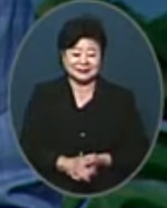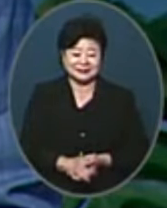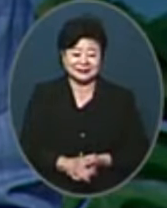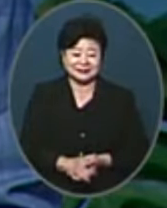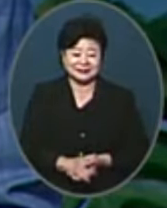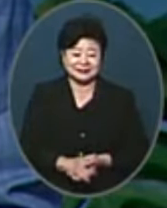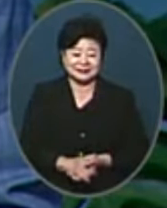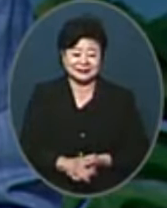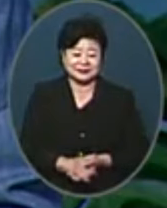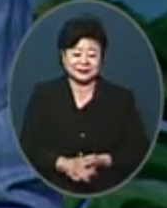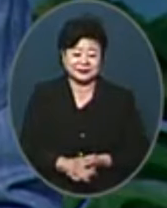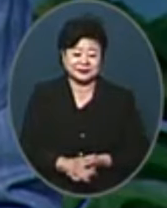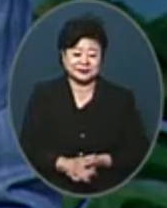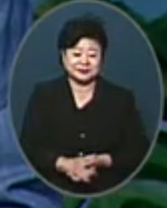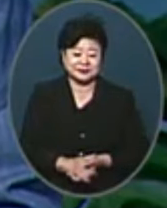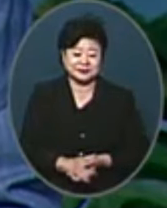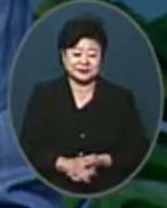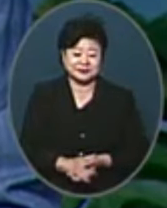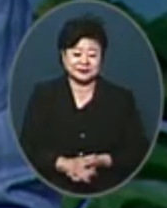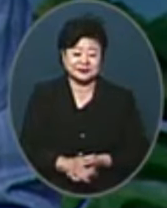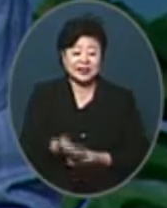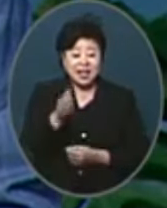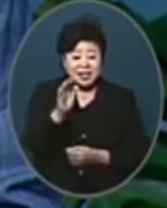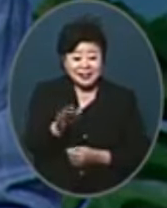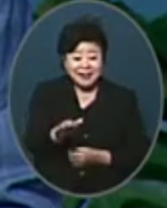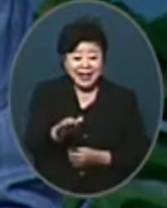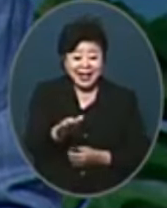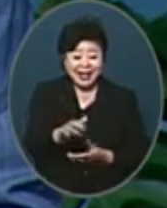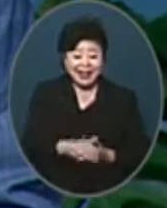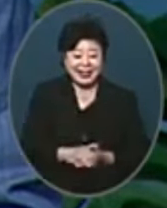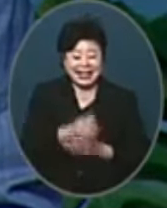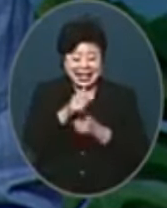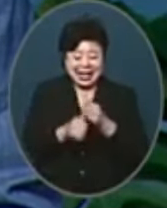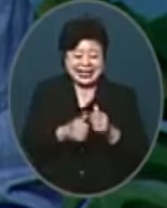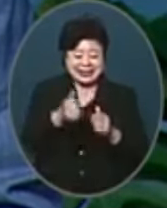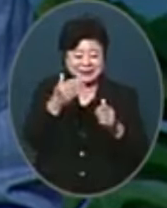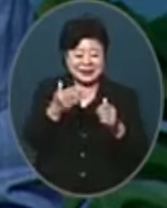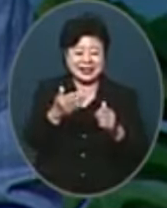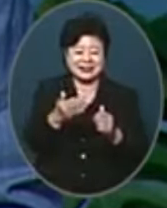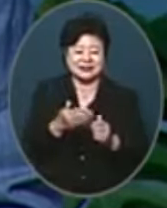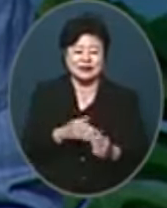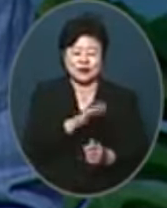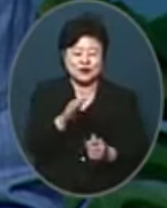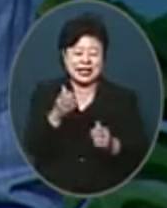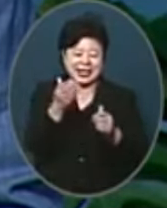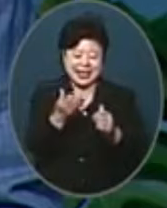가슴에서 우러납니다. 그러나 하나님께서는 이처럼 우리에게